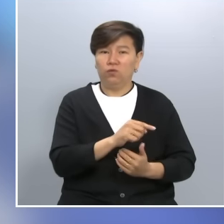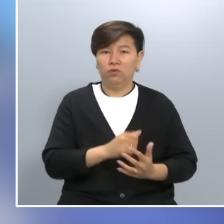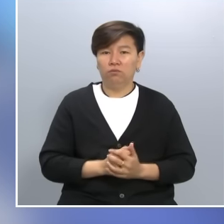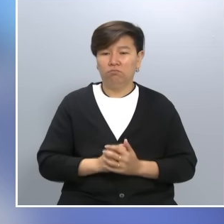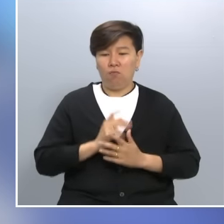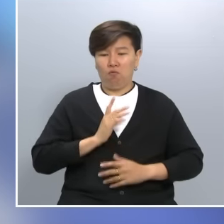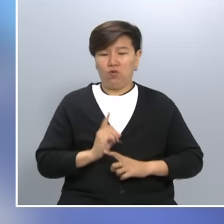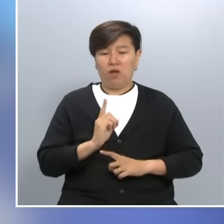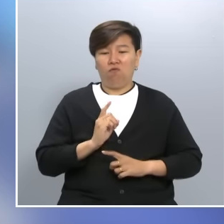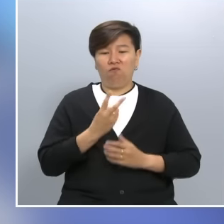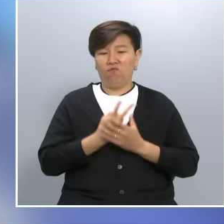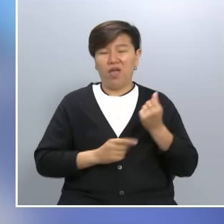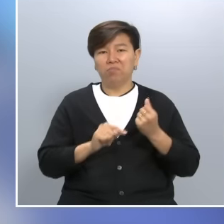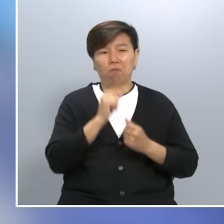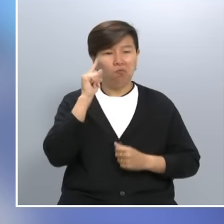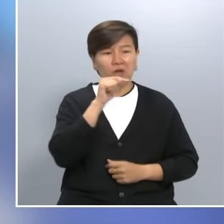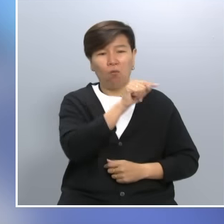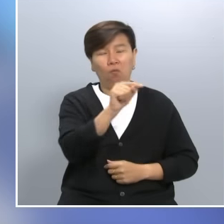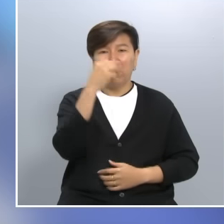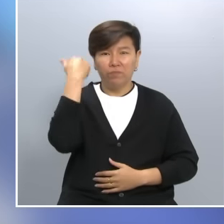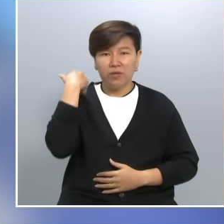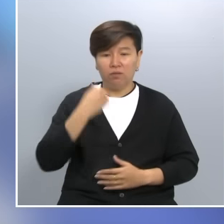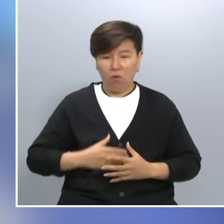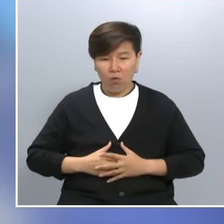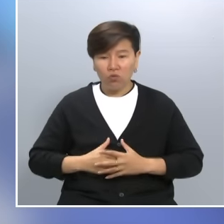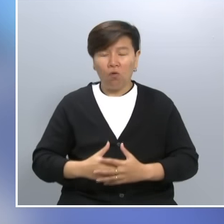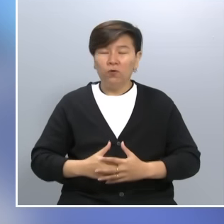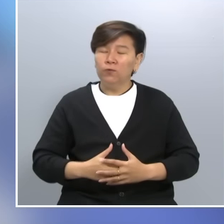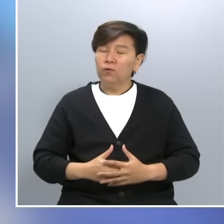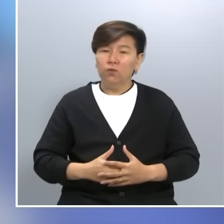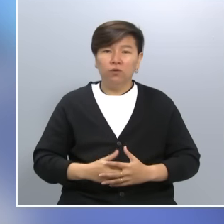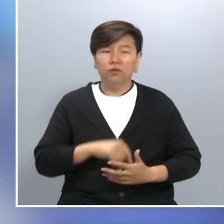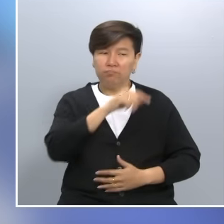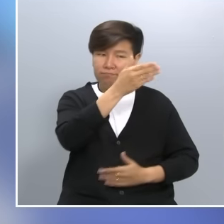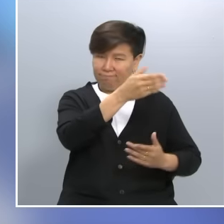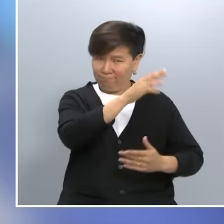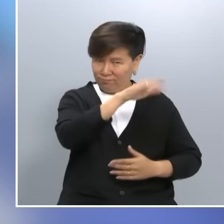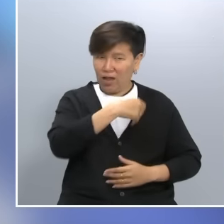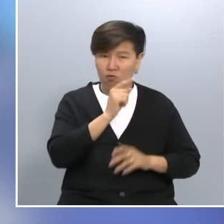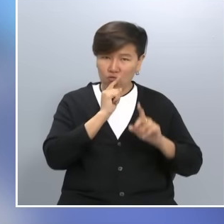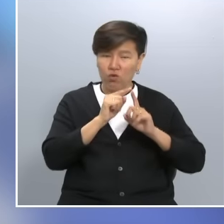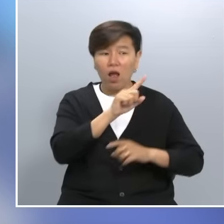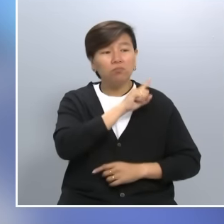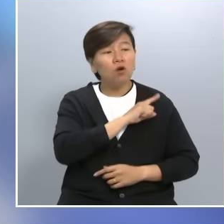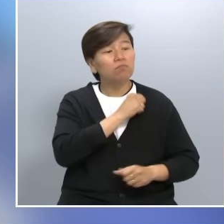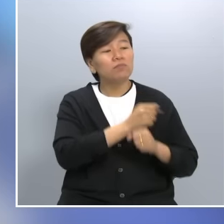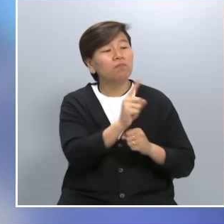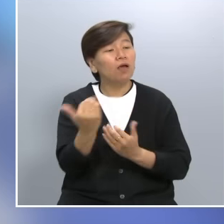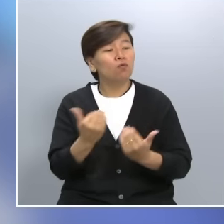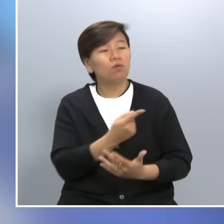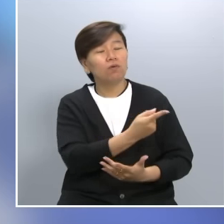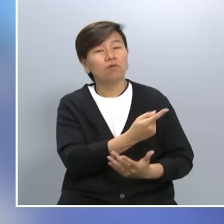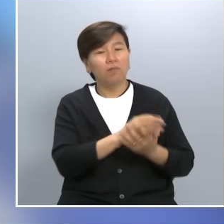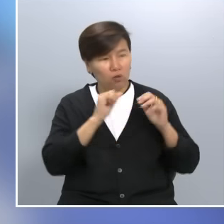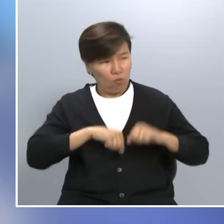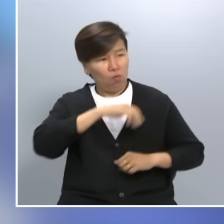เดียวแล้วก็ช่วงที่กำลังตั้งท้องด้วยดังนั้นเนี่ยมาคุยกันดีกว่าแล้วก็จะรับผิดชอบกันยังไงอยากให้มา